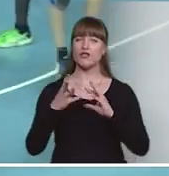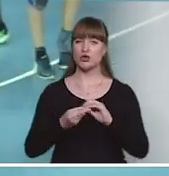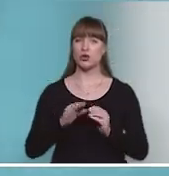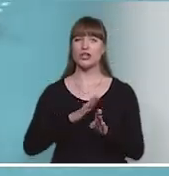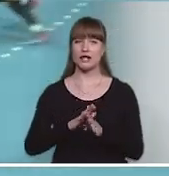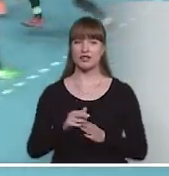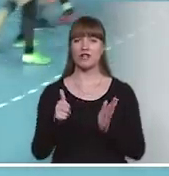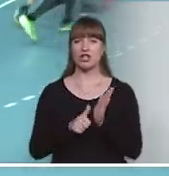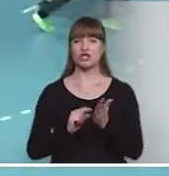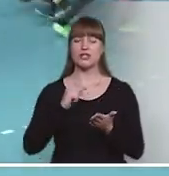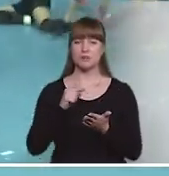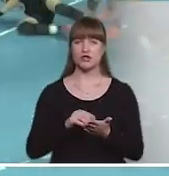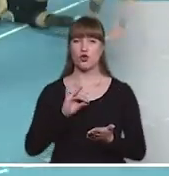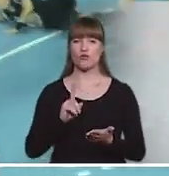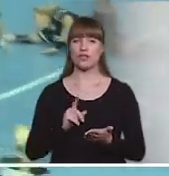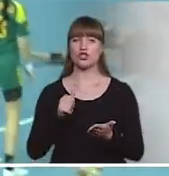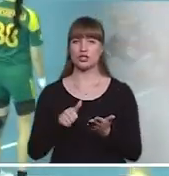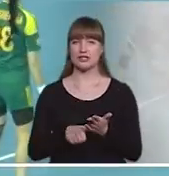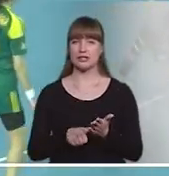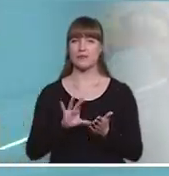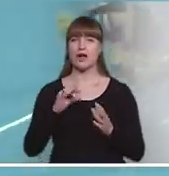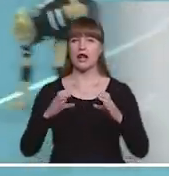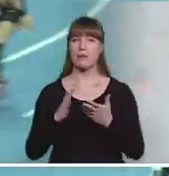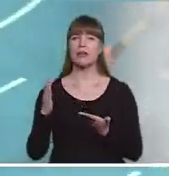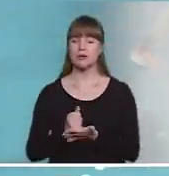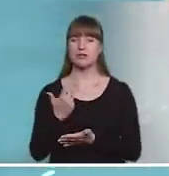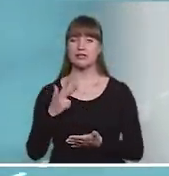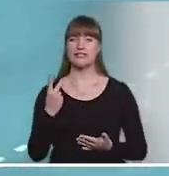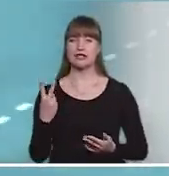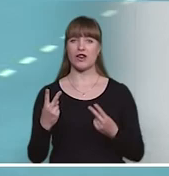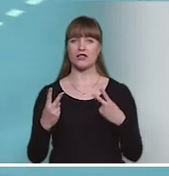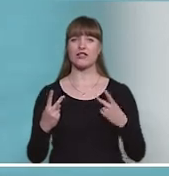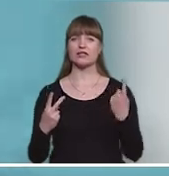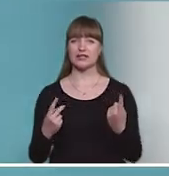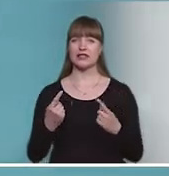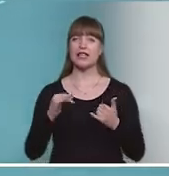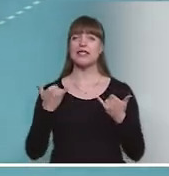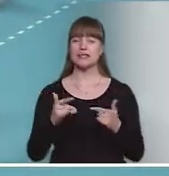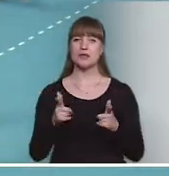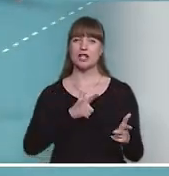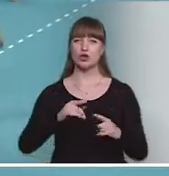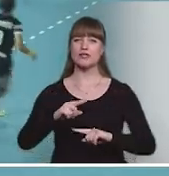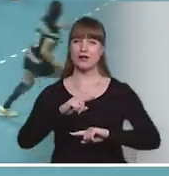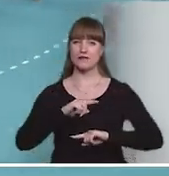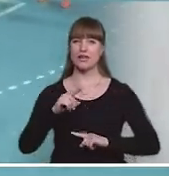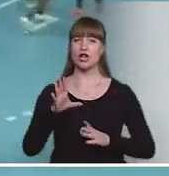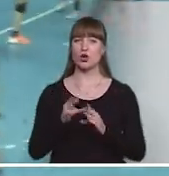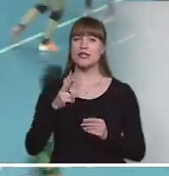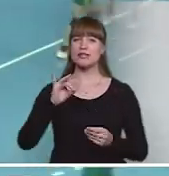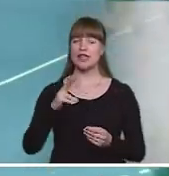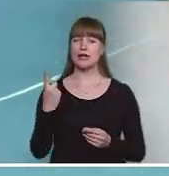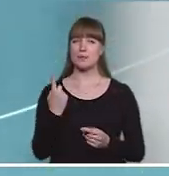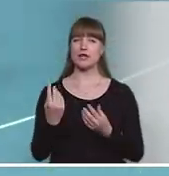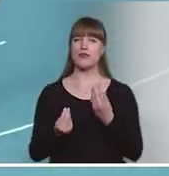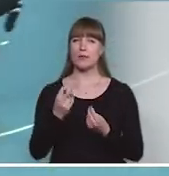в итоге реализовала 6 бросков из 6. А команда победила 32-21, и теперь готовится к финалу с